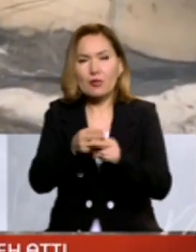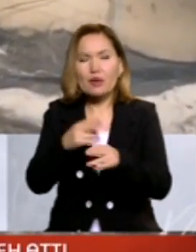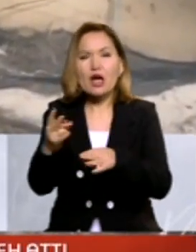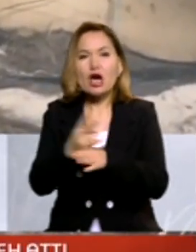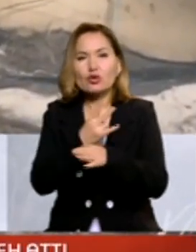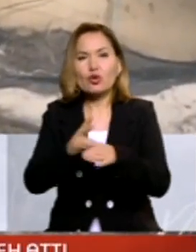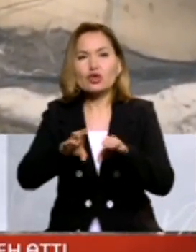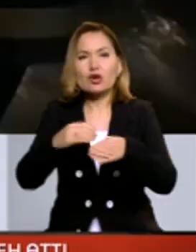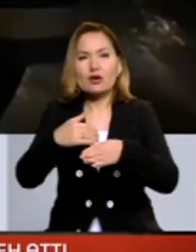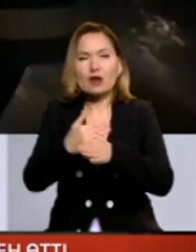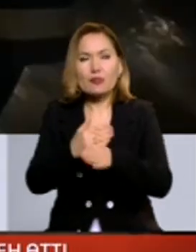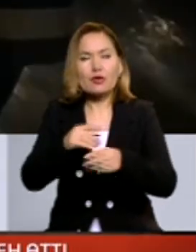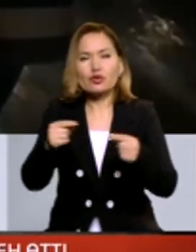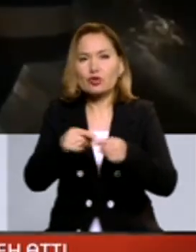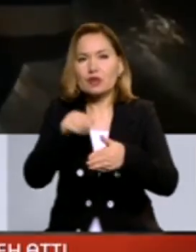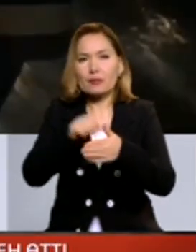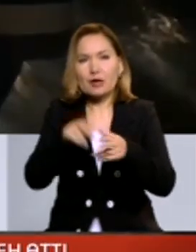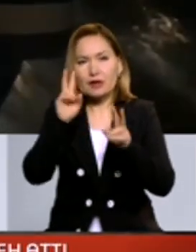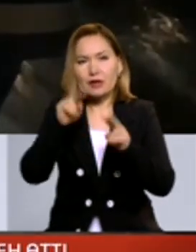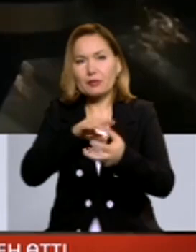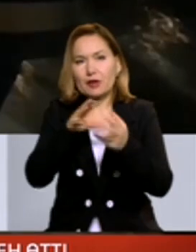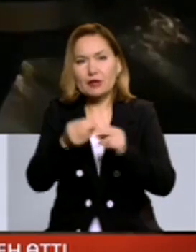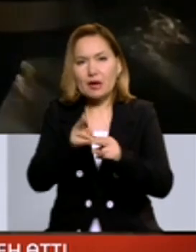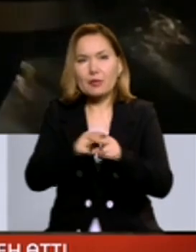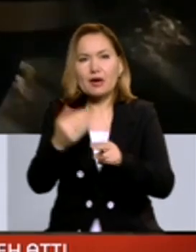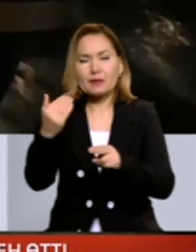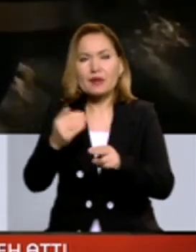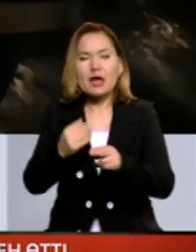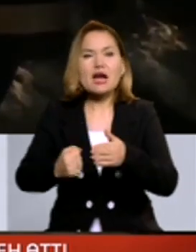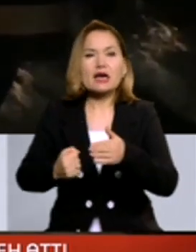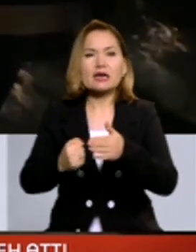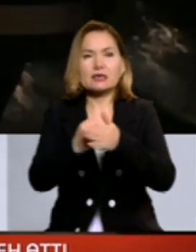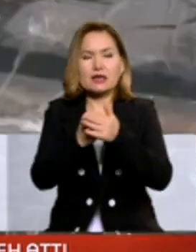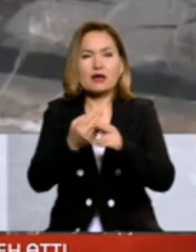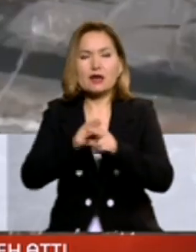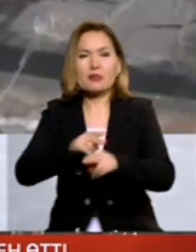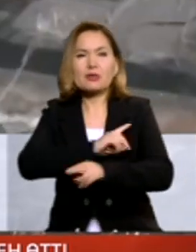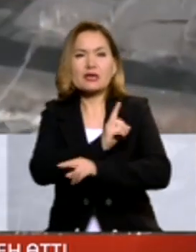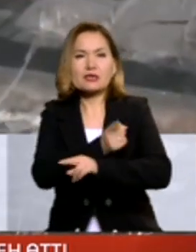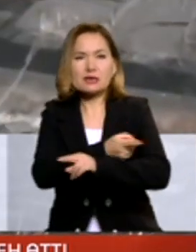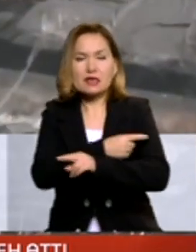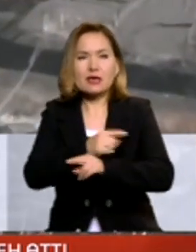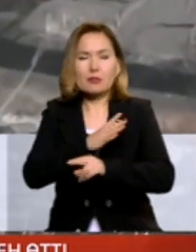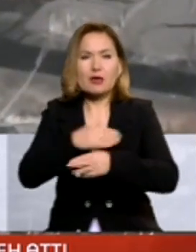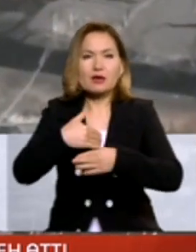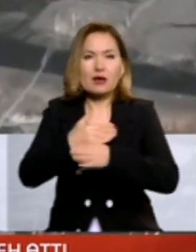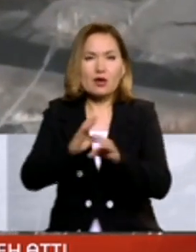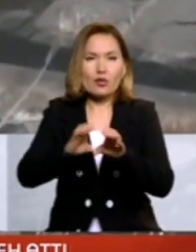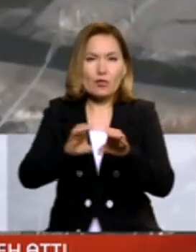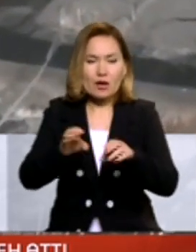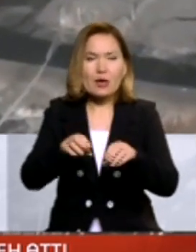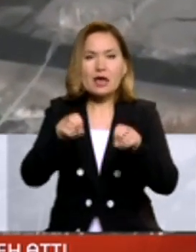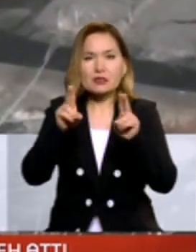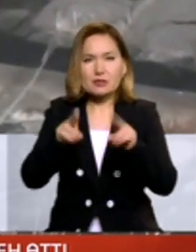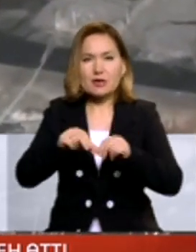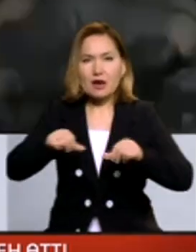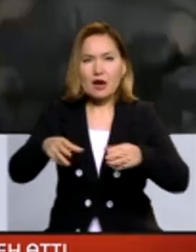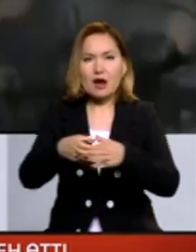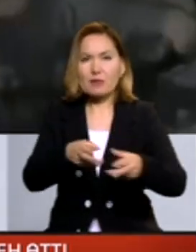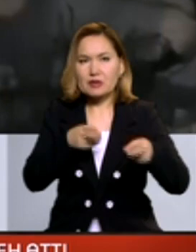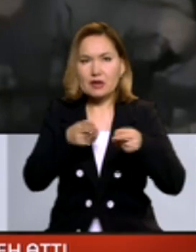неден болғаны әлі белгісіз. Бастапқы болжам бойынша қысымның әсері болуы мүмкін. Қазір арнайы штаб жұмыс істеп